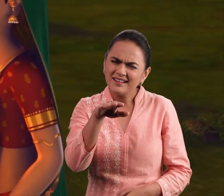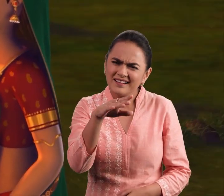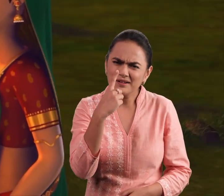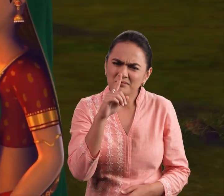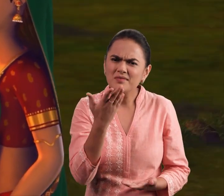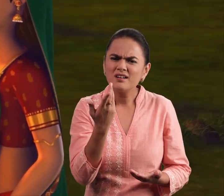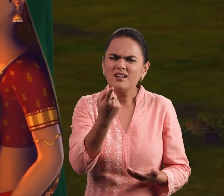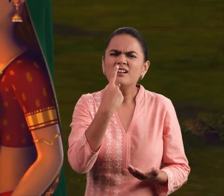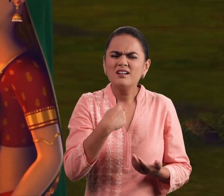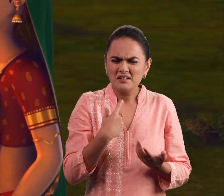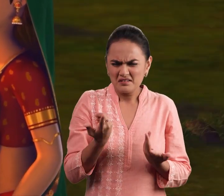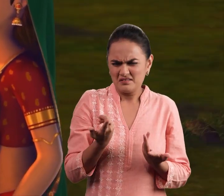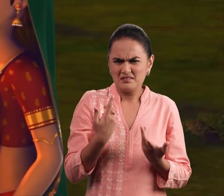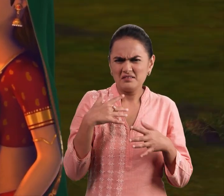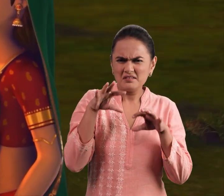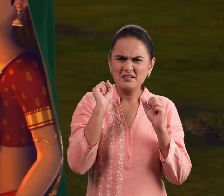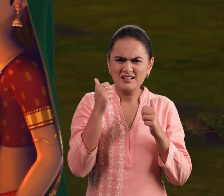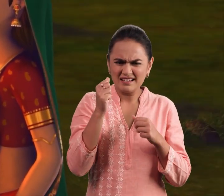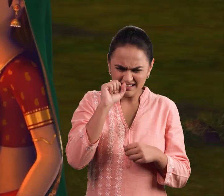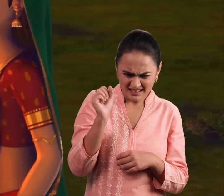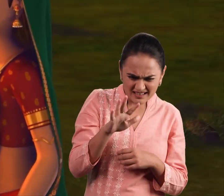प्यारी मैया, तुम ये क्या कह रही हो?